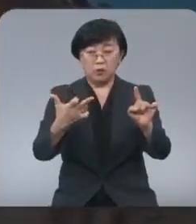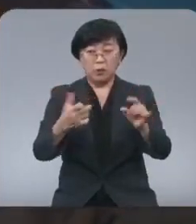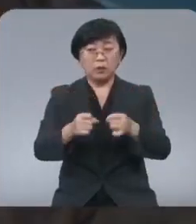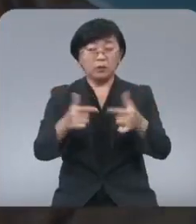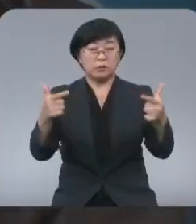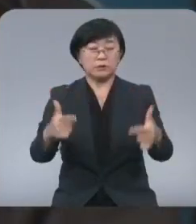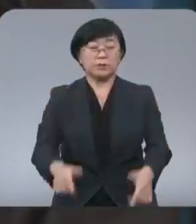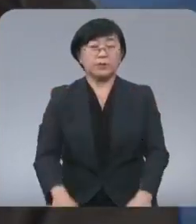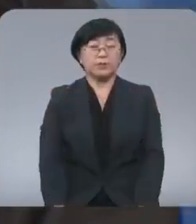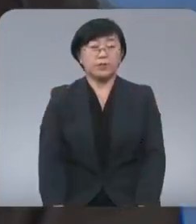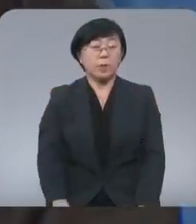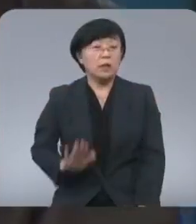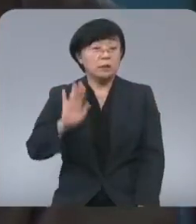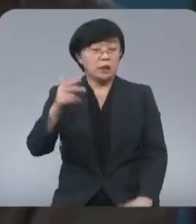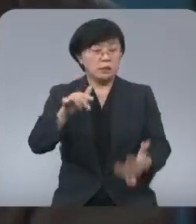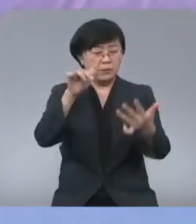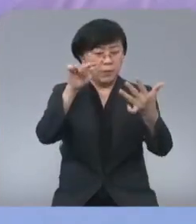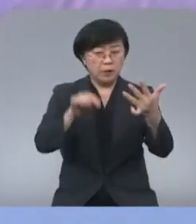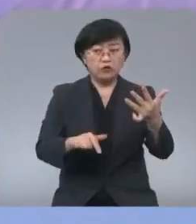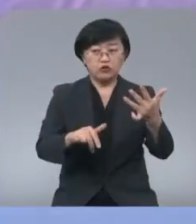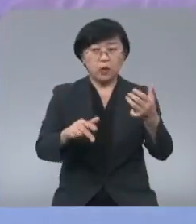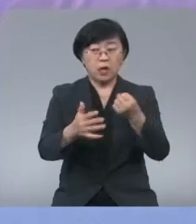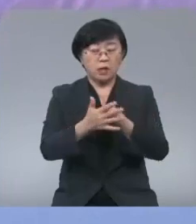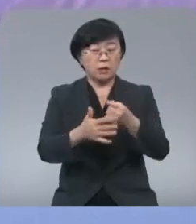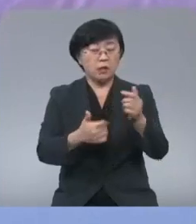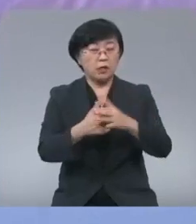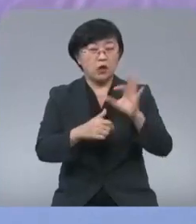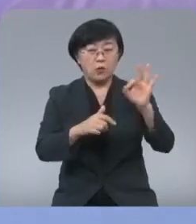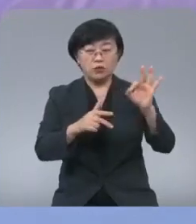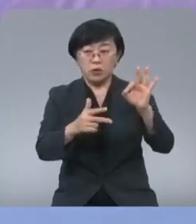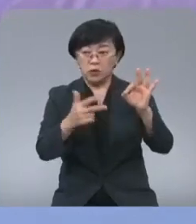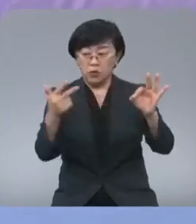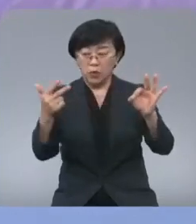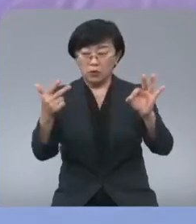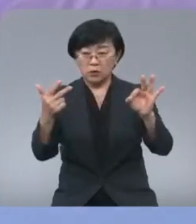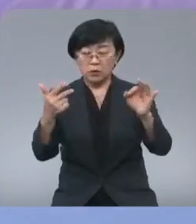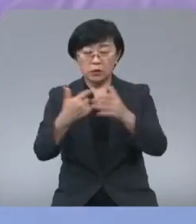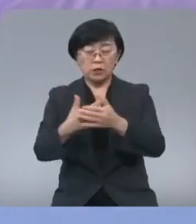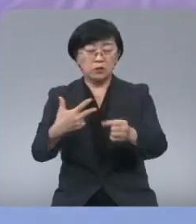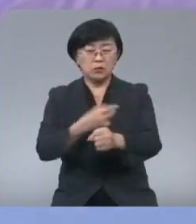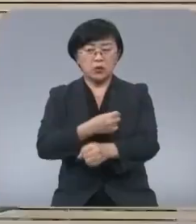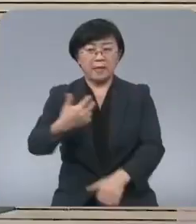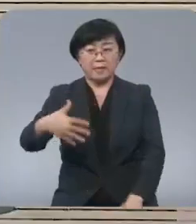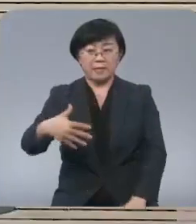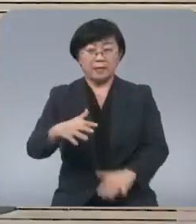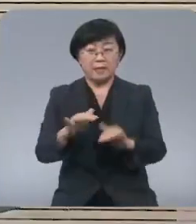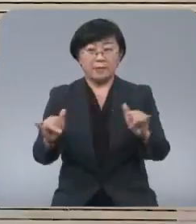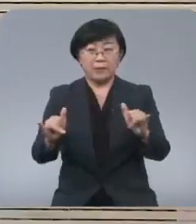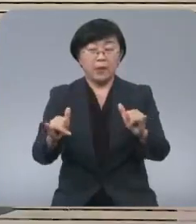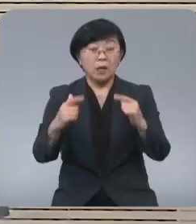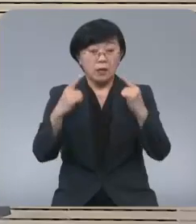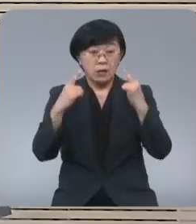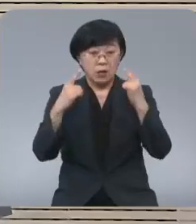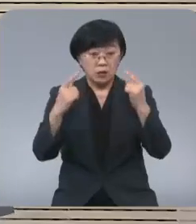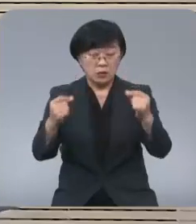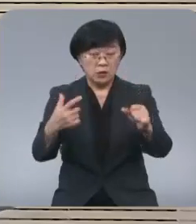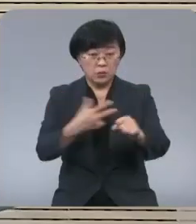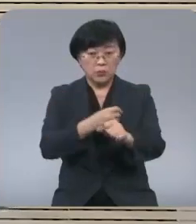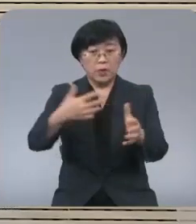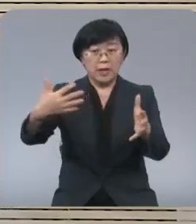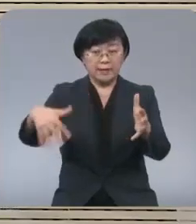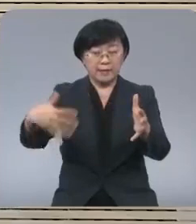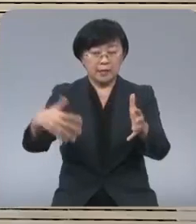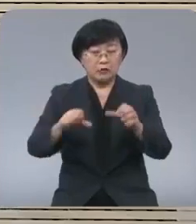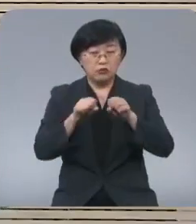늘었습니다. 최근 8주간 확진자 10명 중 7명은 불완전 접종군입니다. 여전히 미접종자의 유행